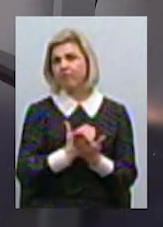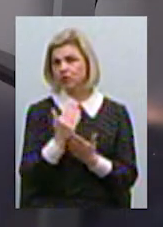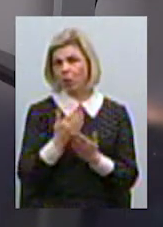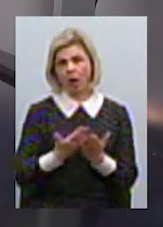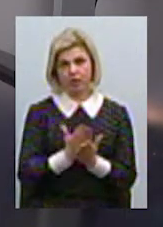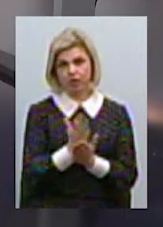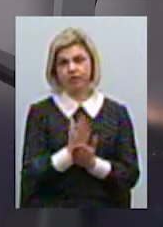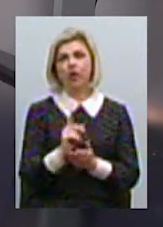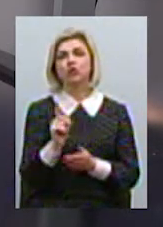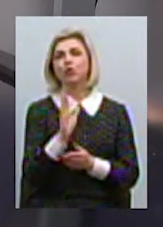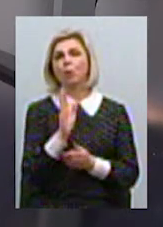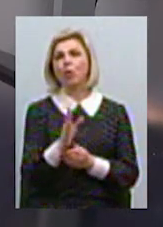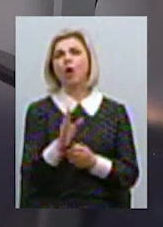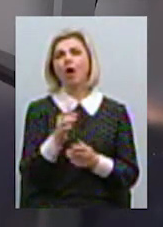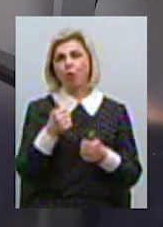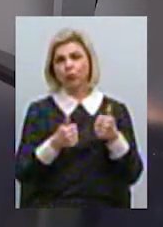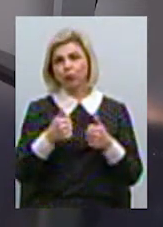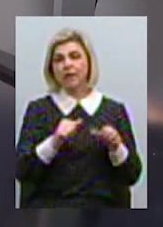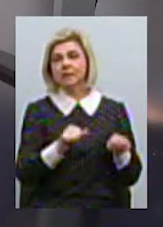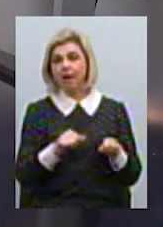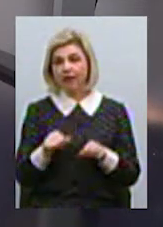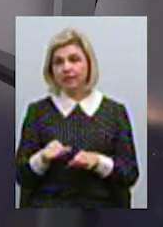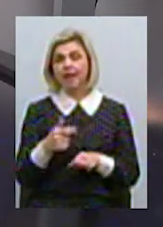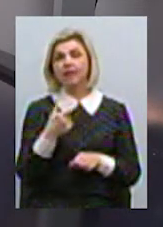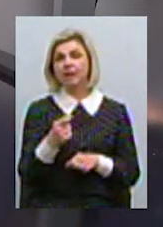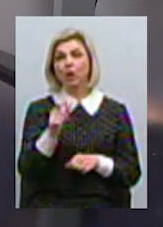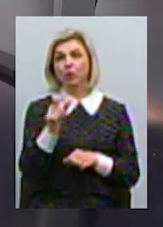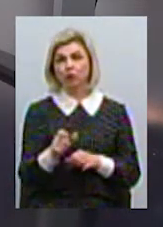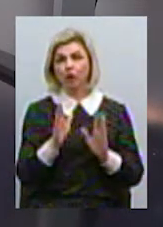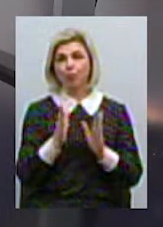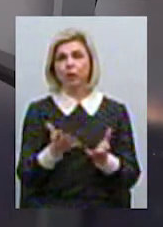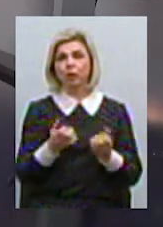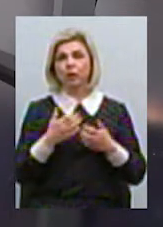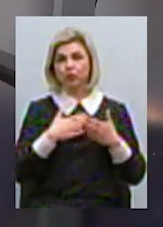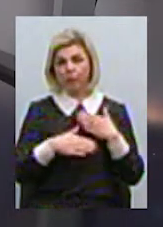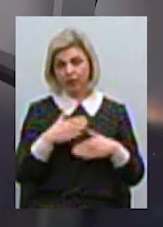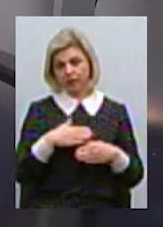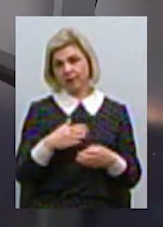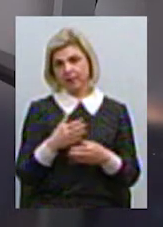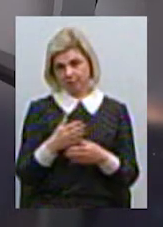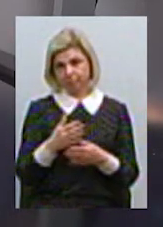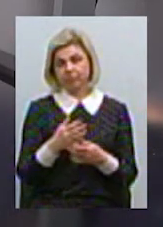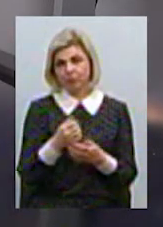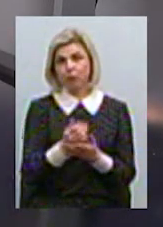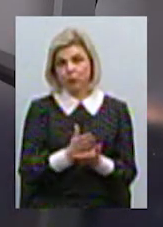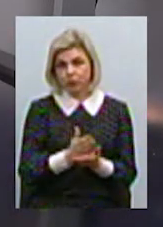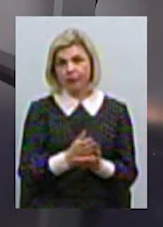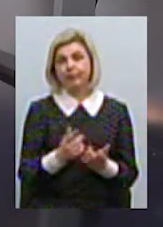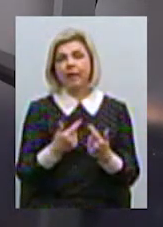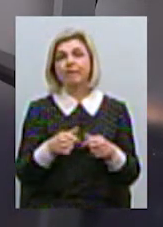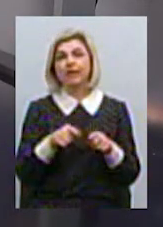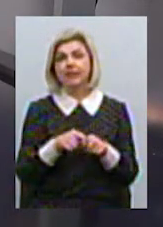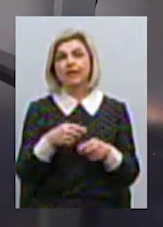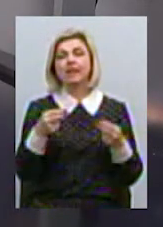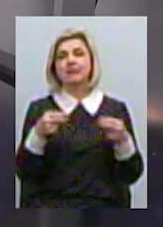сервісу, який буде конкурентоздатний і в якому людина буде отримувати задоволення перебуваючи. Відділ